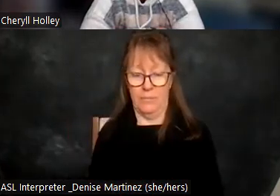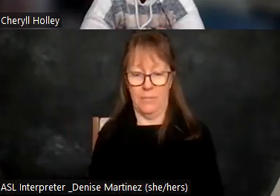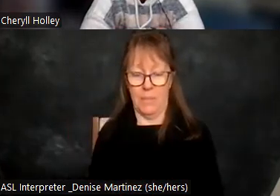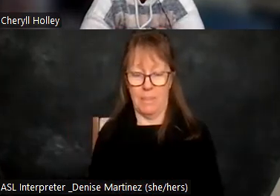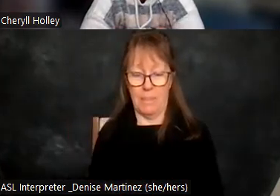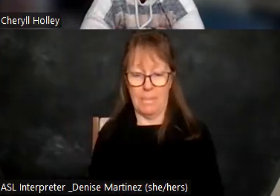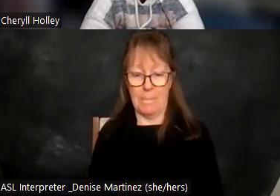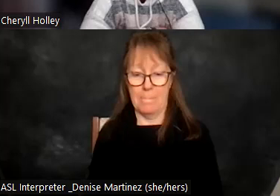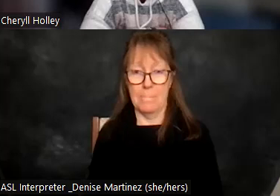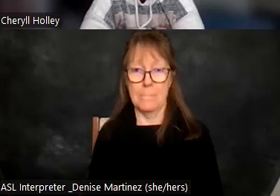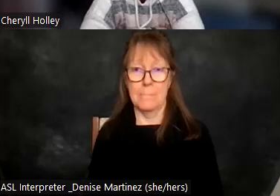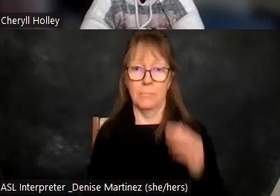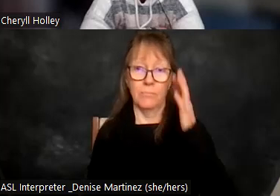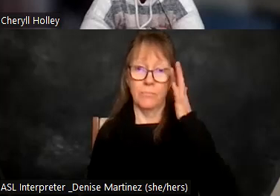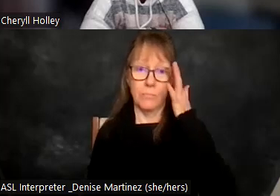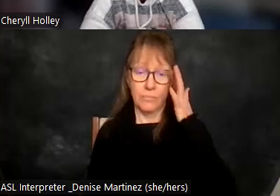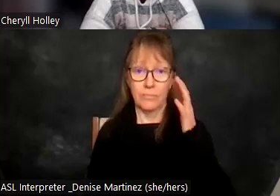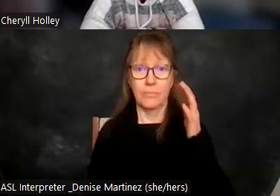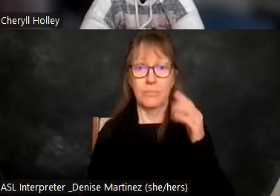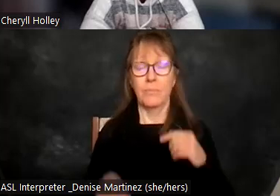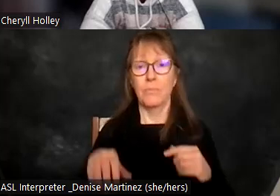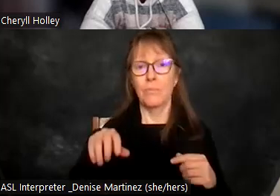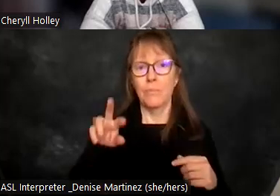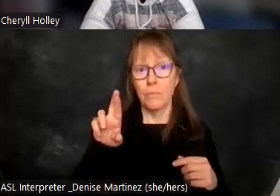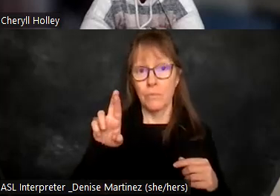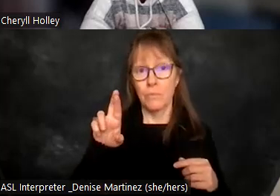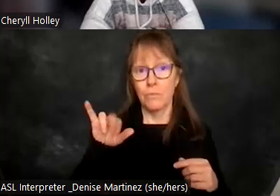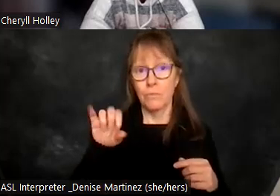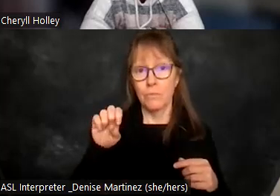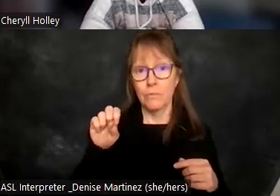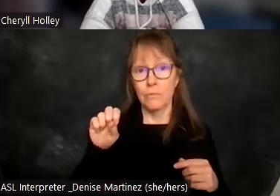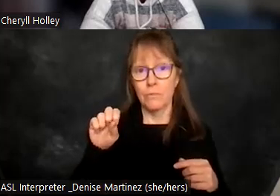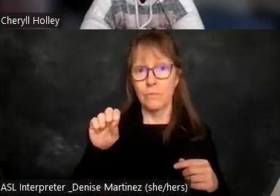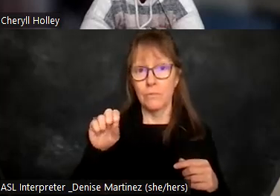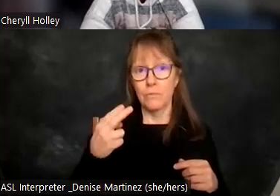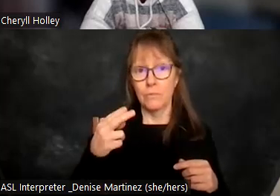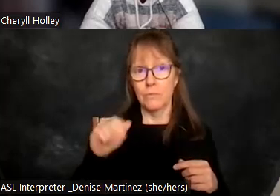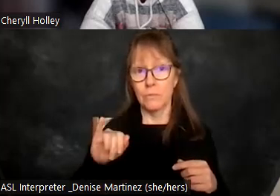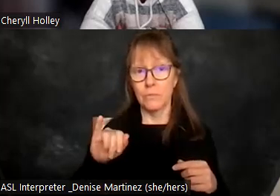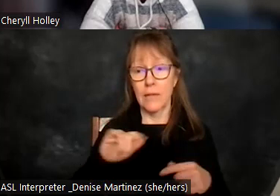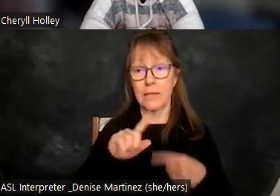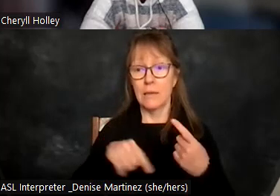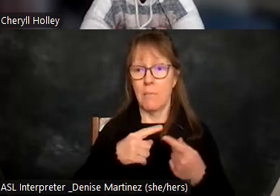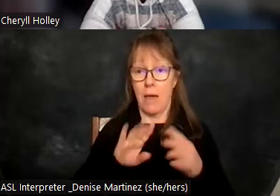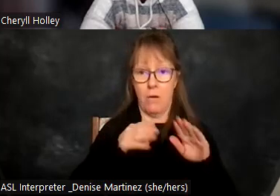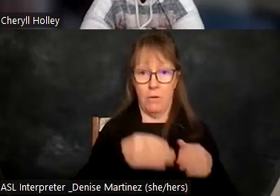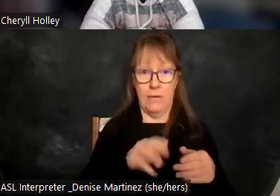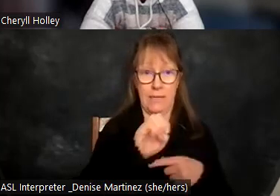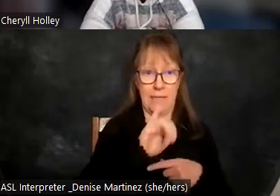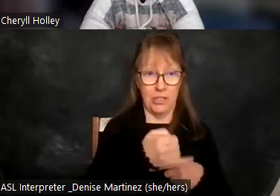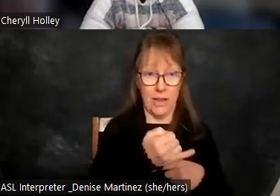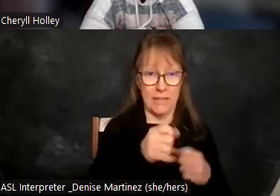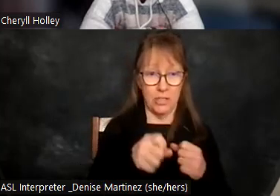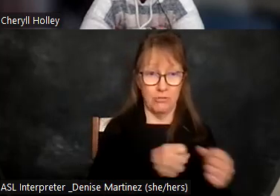entire process that we're undertaking right now. Pour ce que nous what is apprenons about the qu'on y a, EJ strategy pour that ce you que nous put avons fait in qu'on y a and avec les